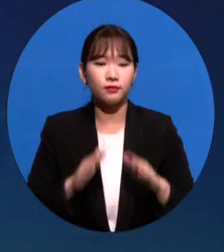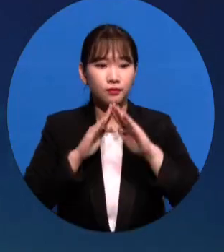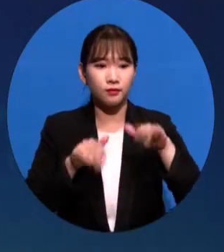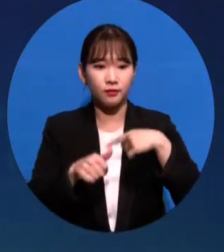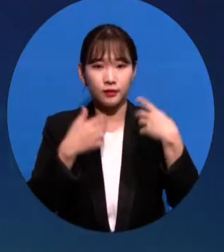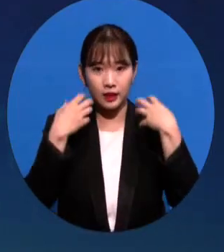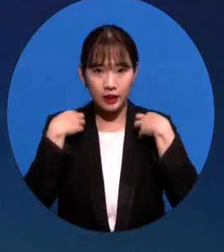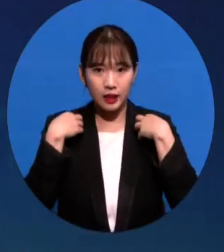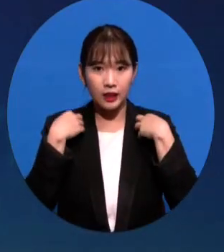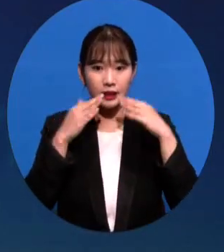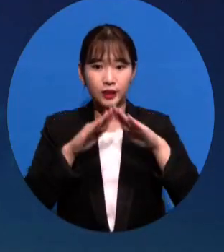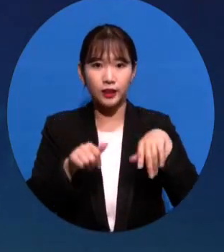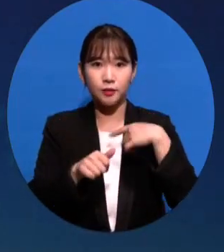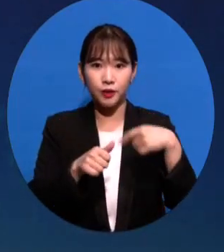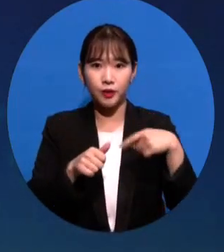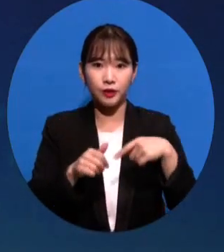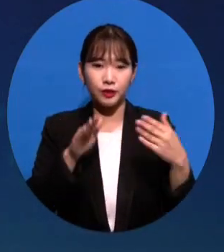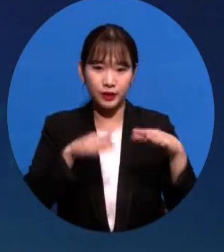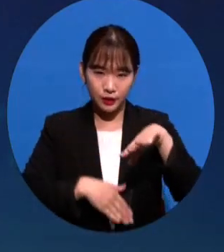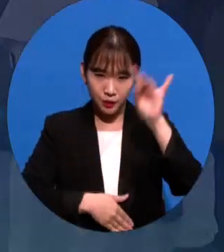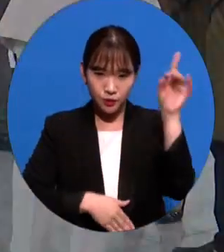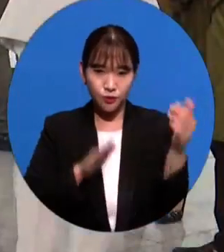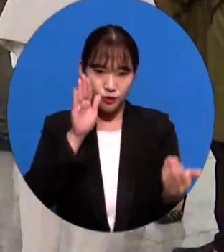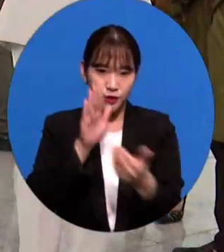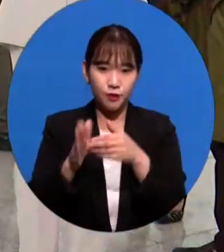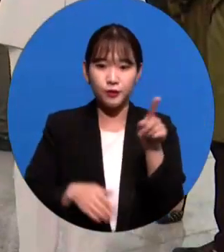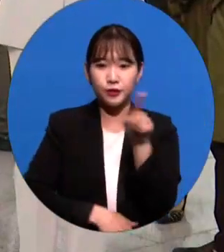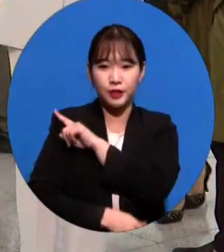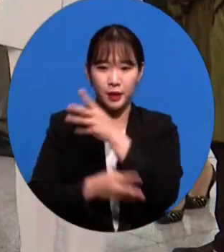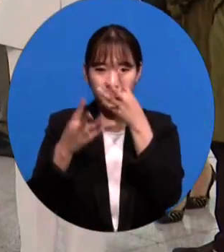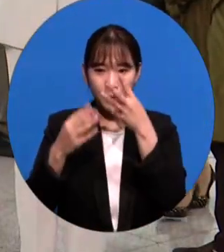전라남도 교육청이 전남 교육의 최초, 최고,